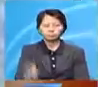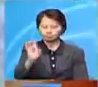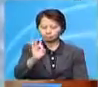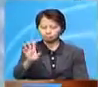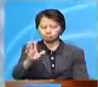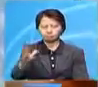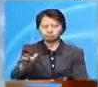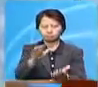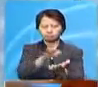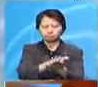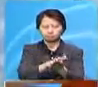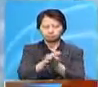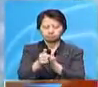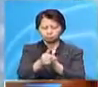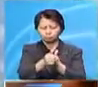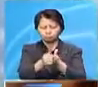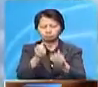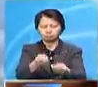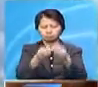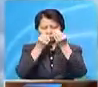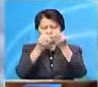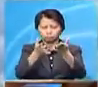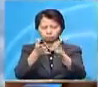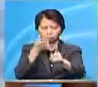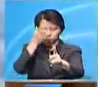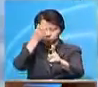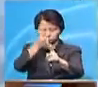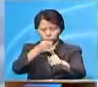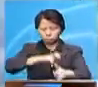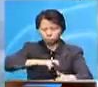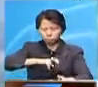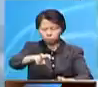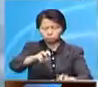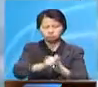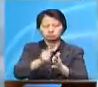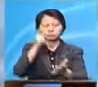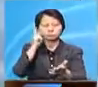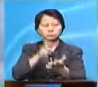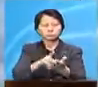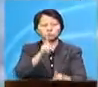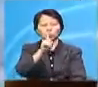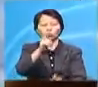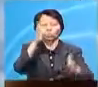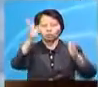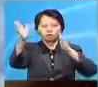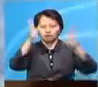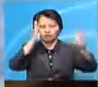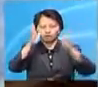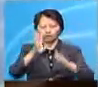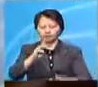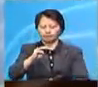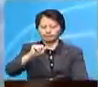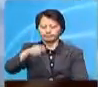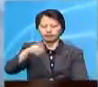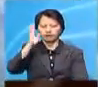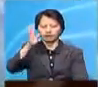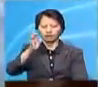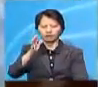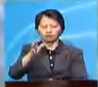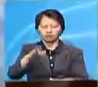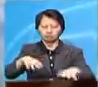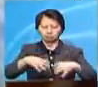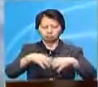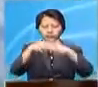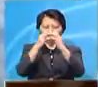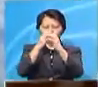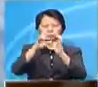satu aplikasi Pandu arah dan maklumat berkaitan destinasi perjalanan yang dikenali sebagai One Malaysia map akan dibangunkan tidak lama